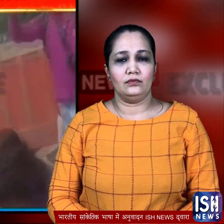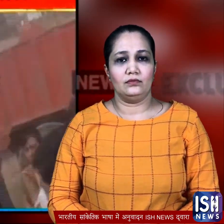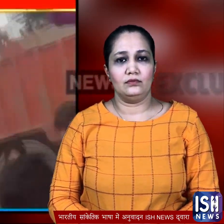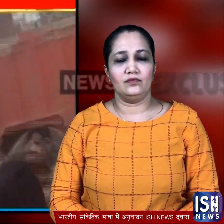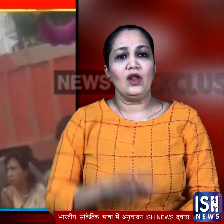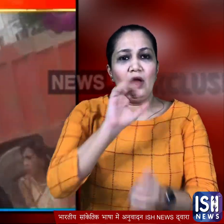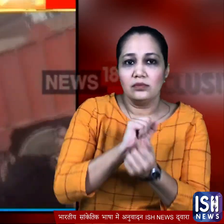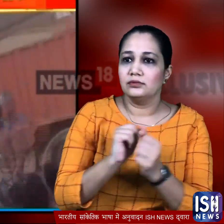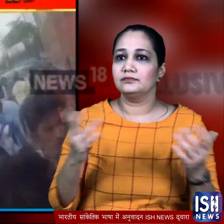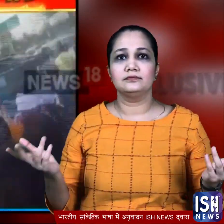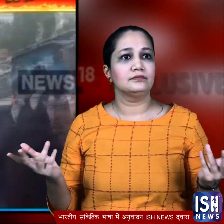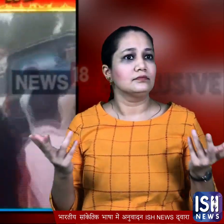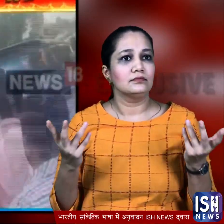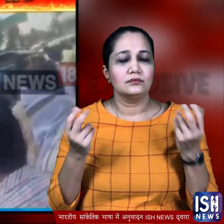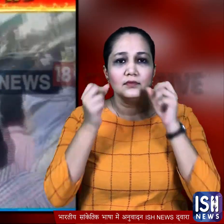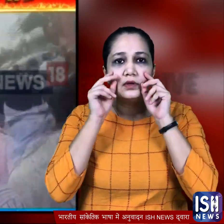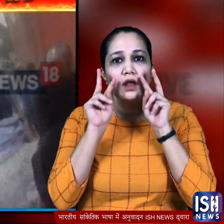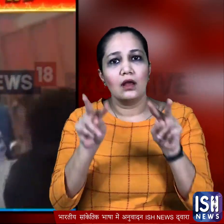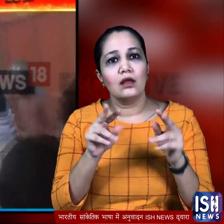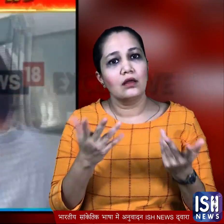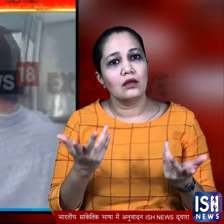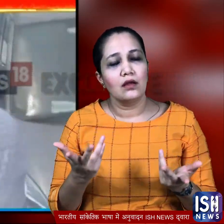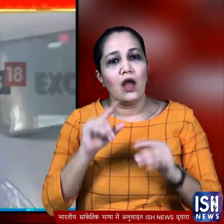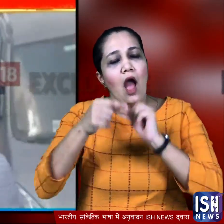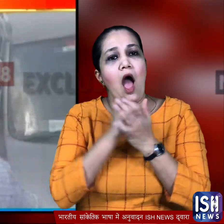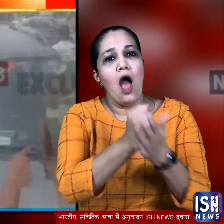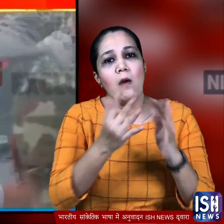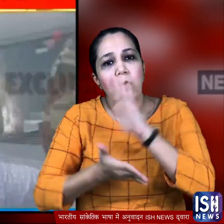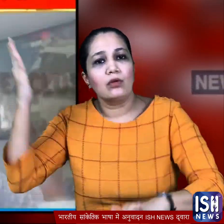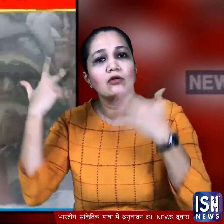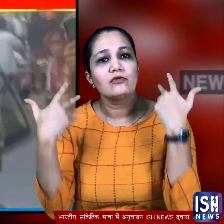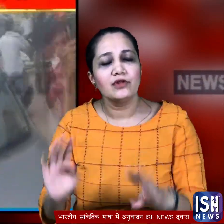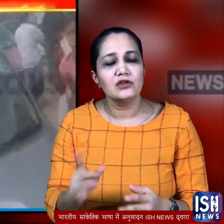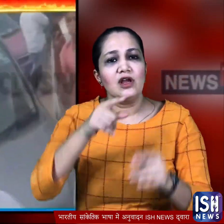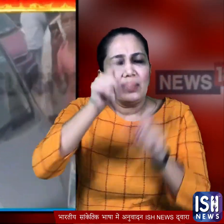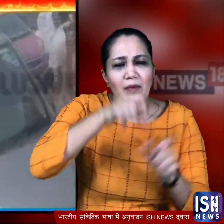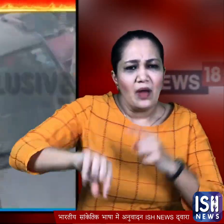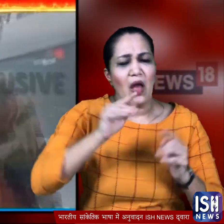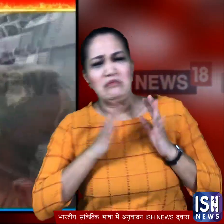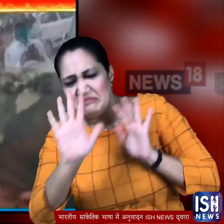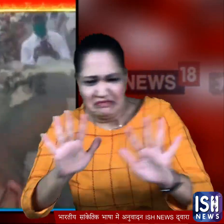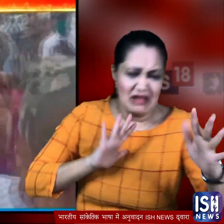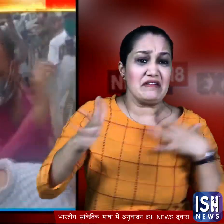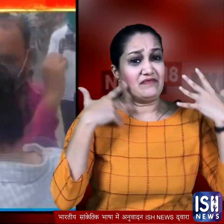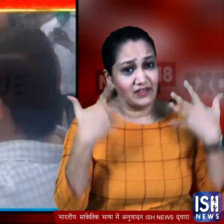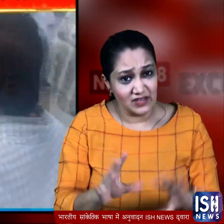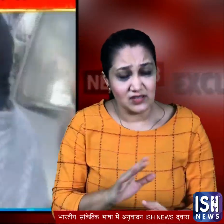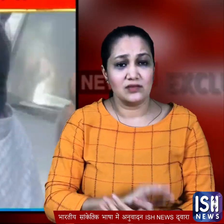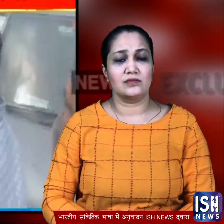पुलिस वाले देखते रहे और आरोपी अपराधी को भगाने में कामयाब हो गए। हंगामा करने वालों की पुलिस वालों से धक्का मुक्की भी हुई।